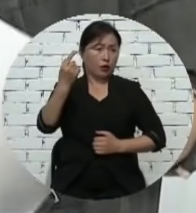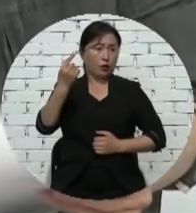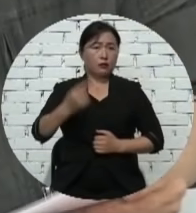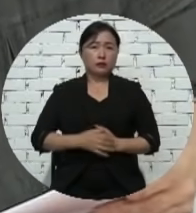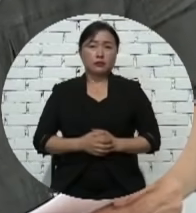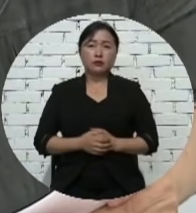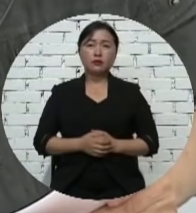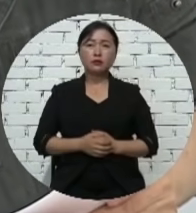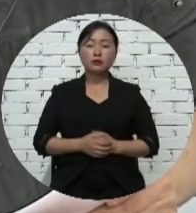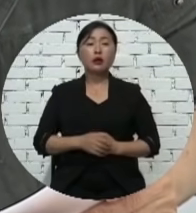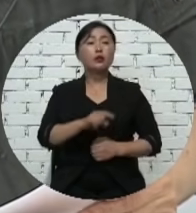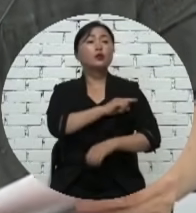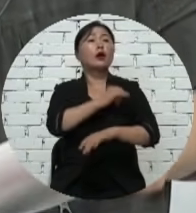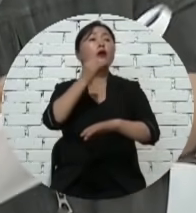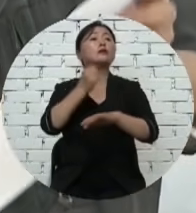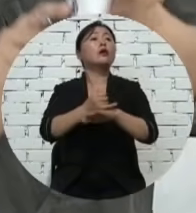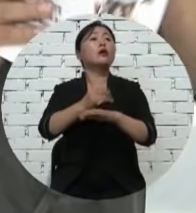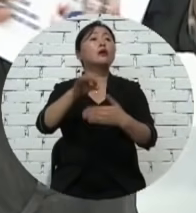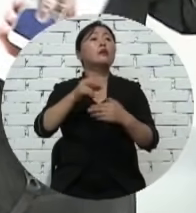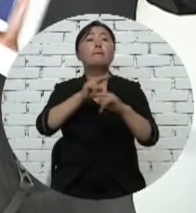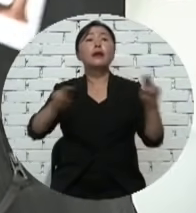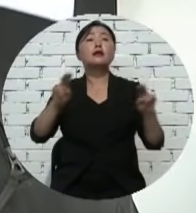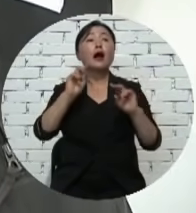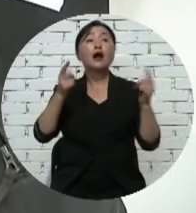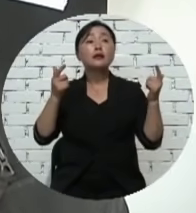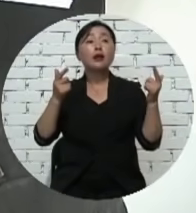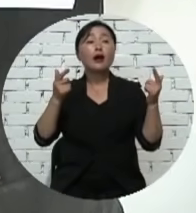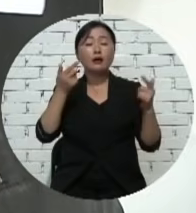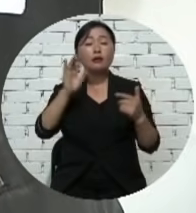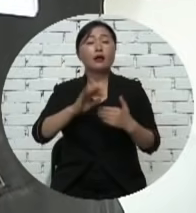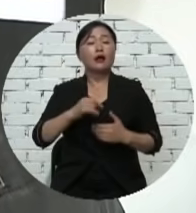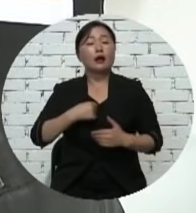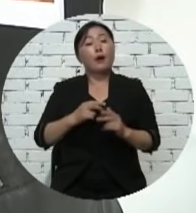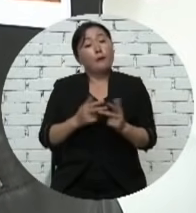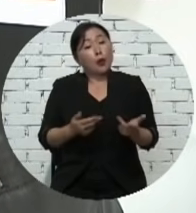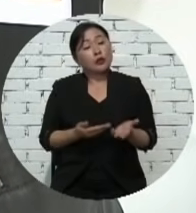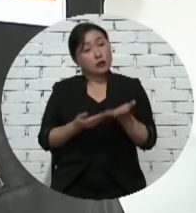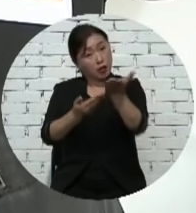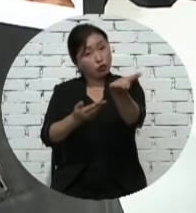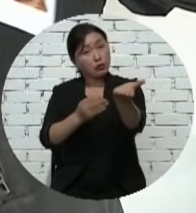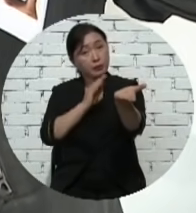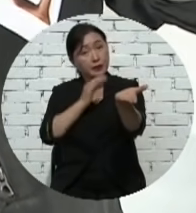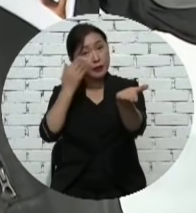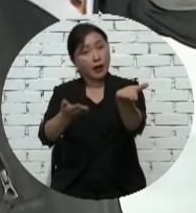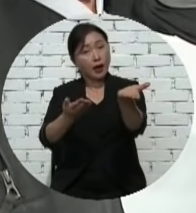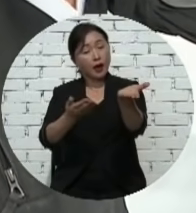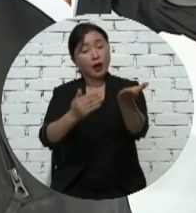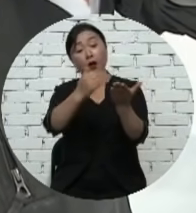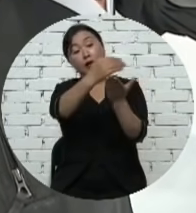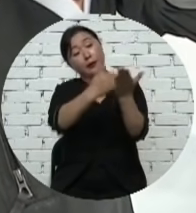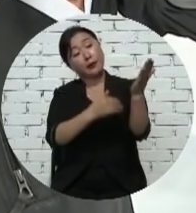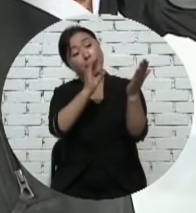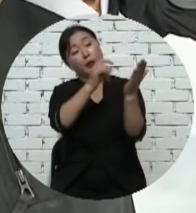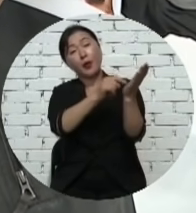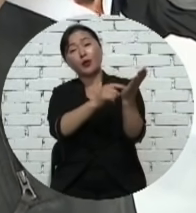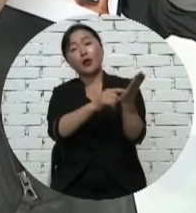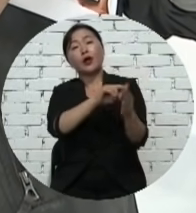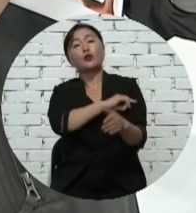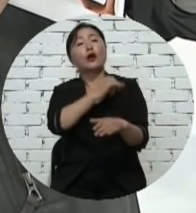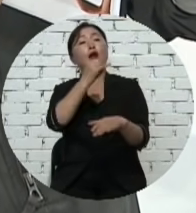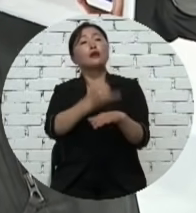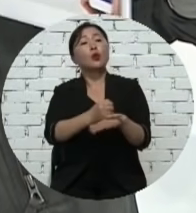희화화된 거죠. 최저임금제 폐지가 아니라고 하셨는데 이거 보시면 본인이 제출한 거 맞죠? 이거 예, 거기 예. 보면은 최저임금제